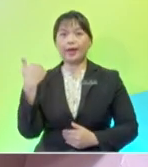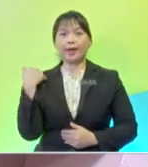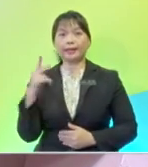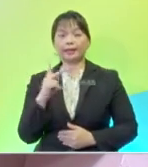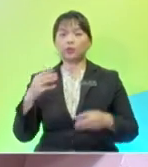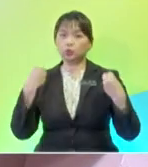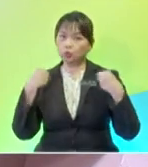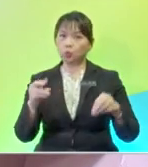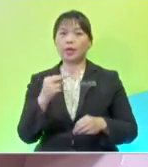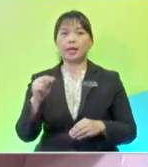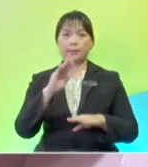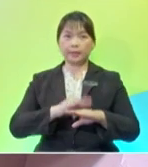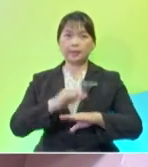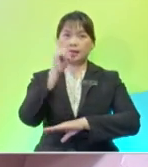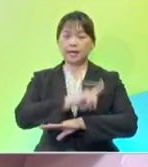tersebut